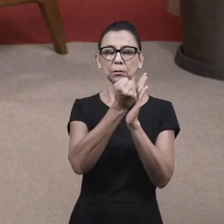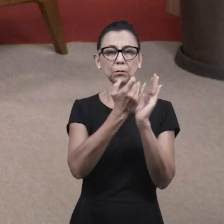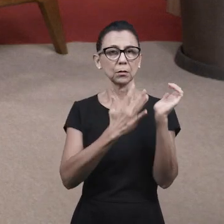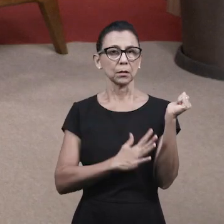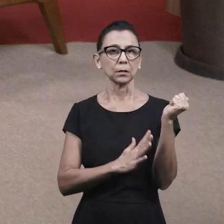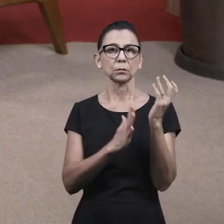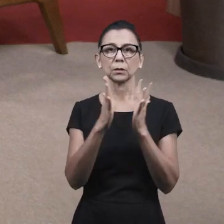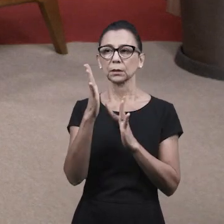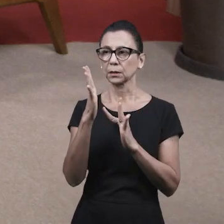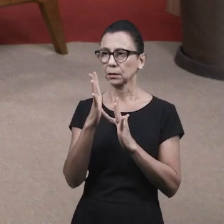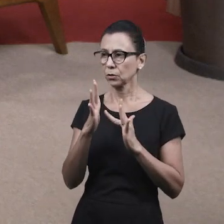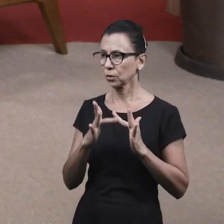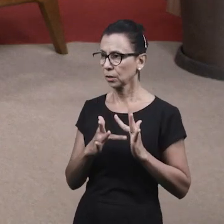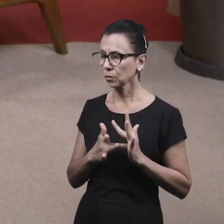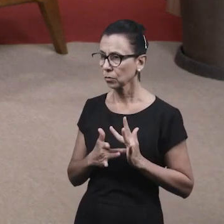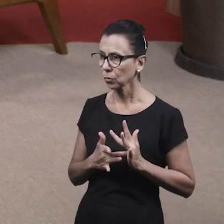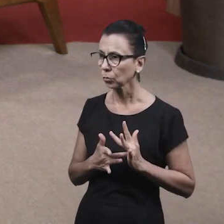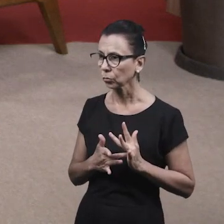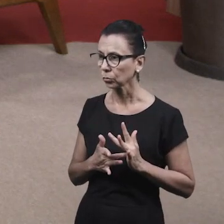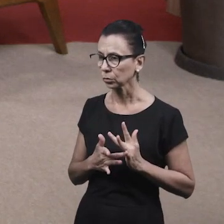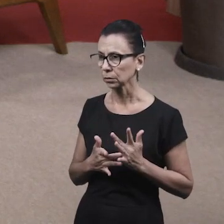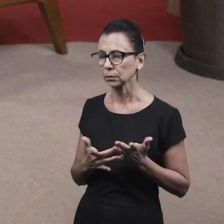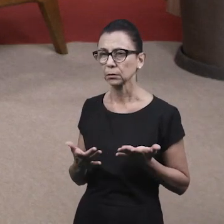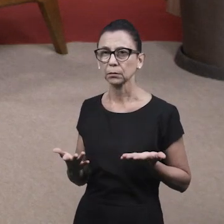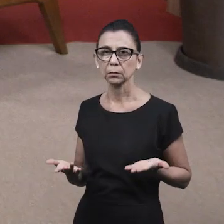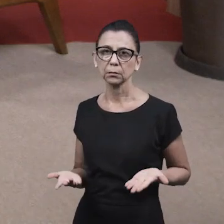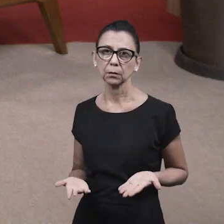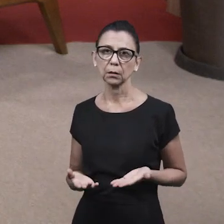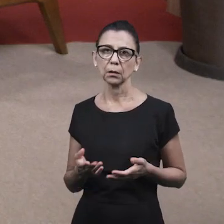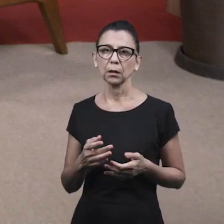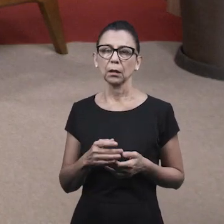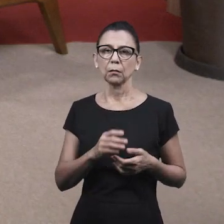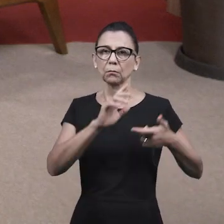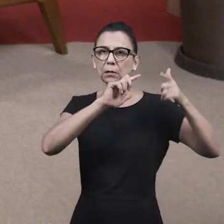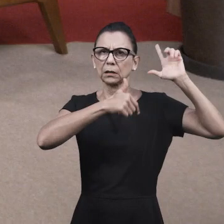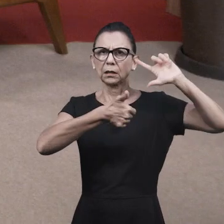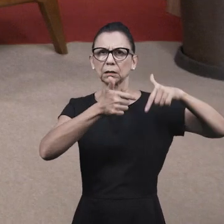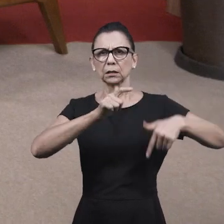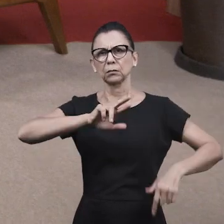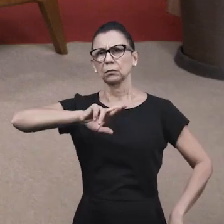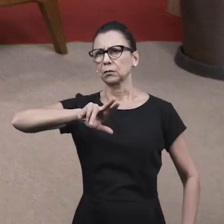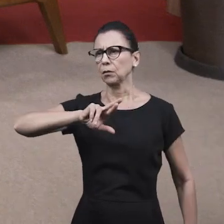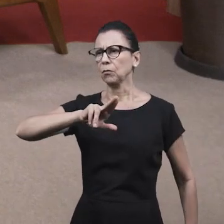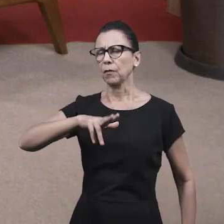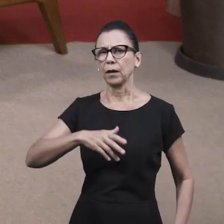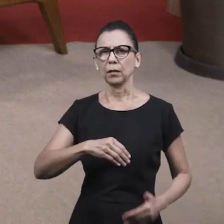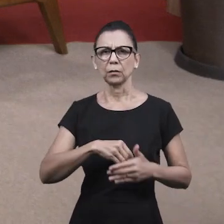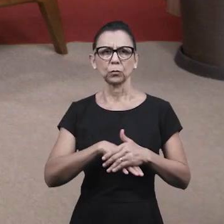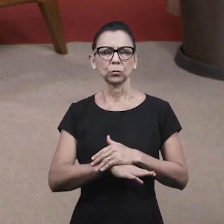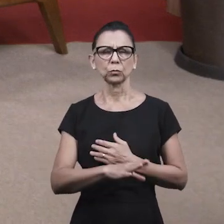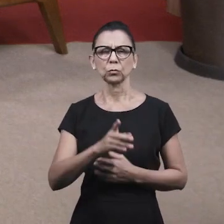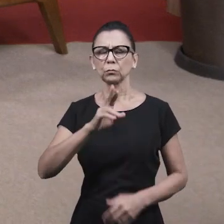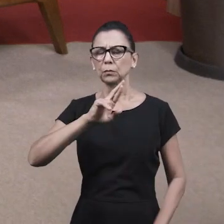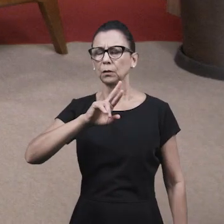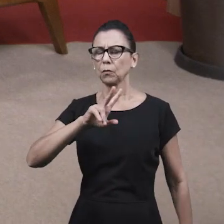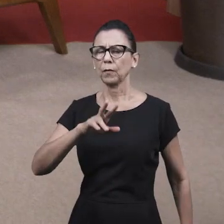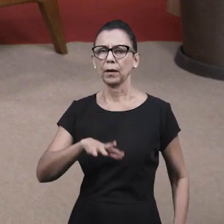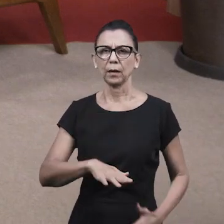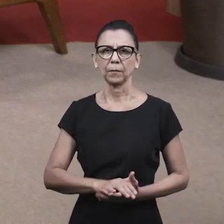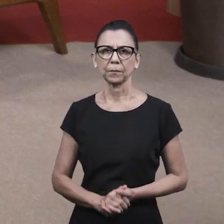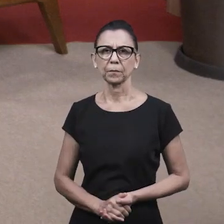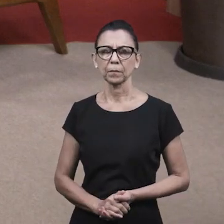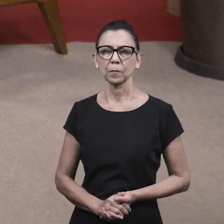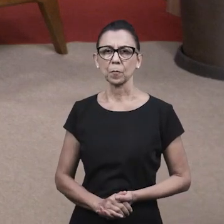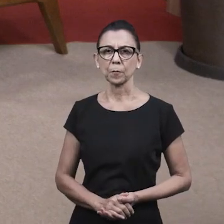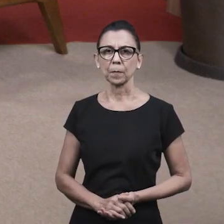la clameur par le sang de Jésus, qu'en vérité, ce n'est pas une tradition, une habitude. Nous ne sommes pas